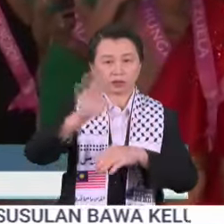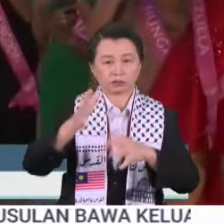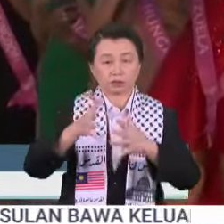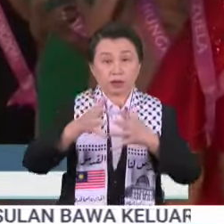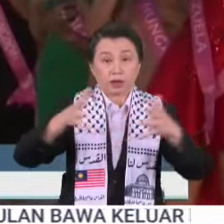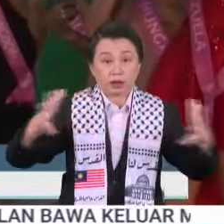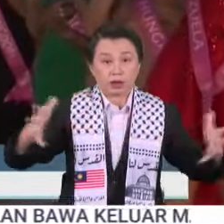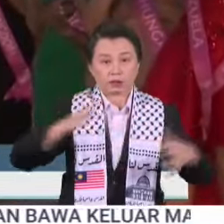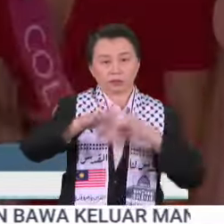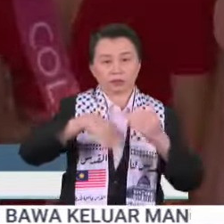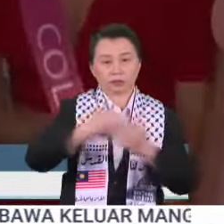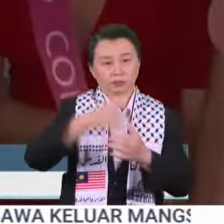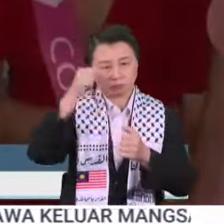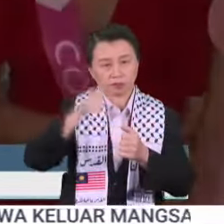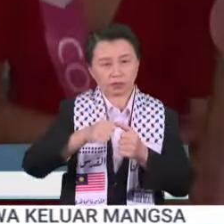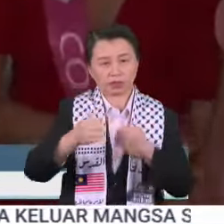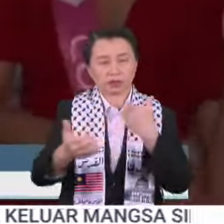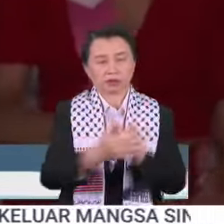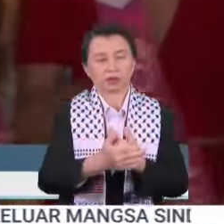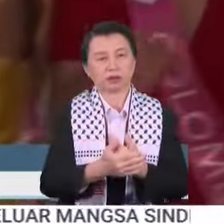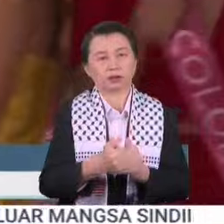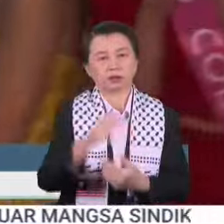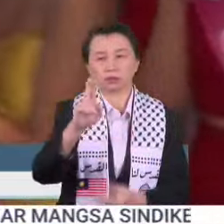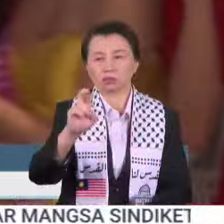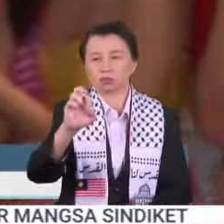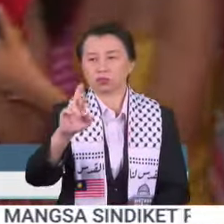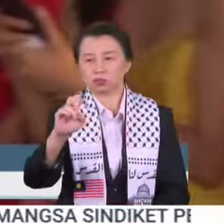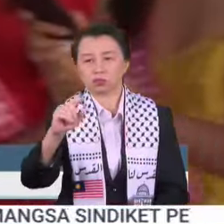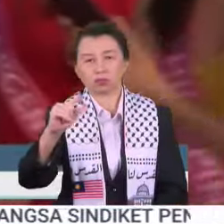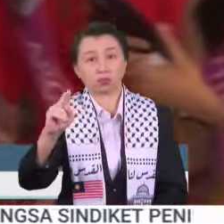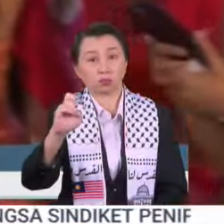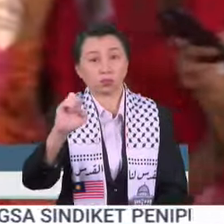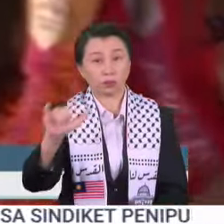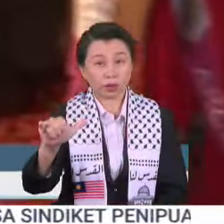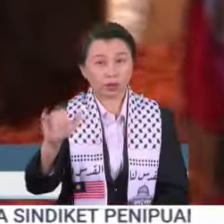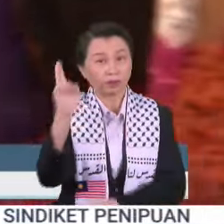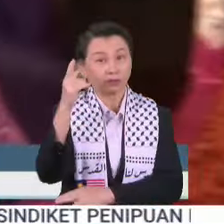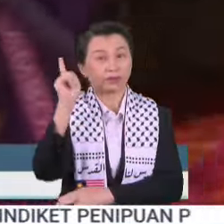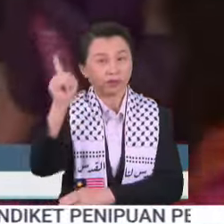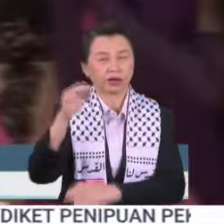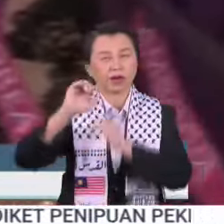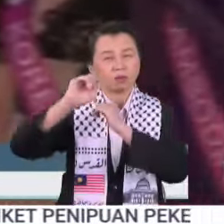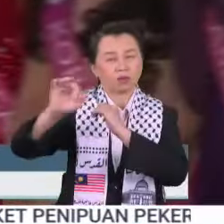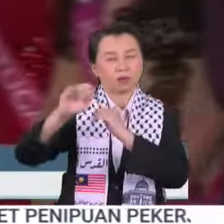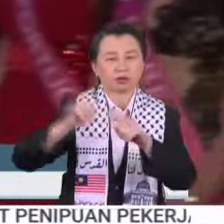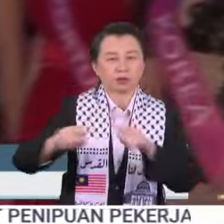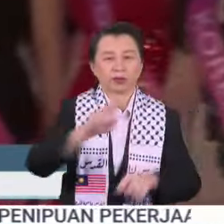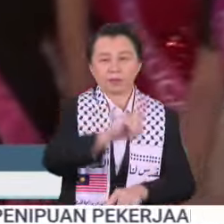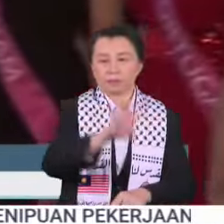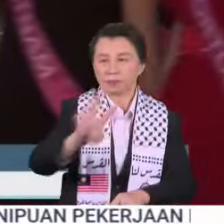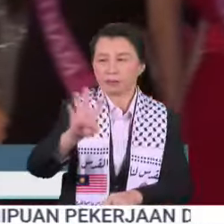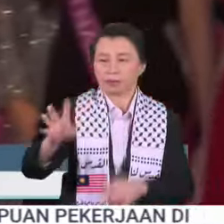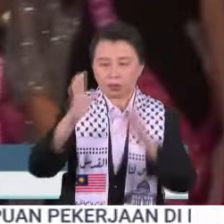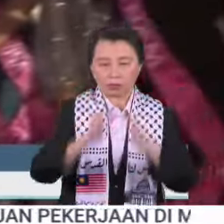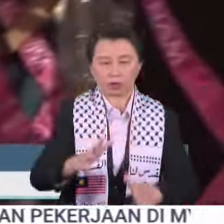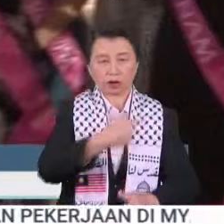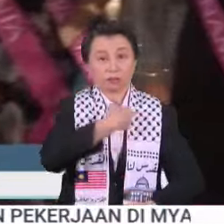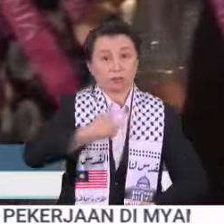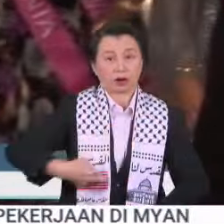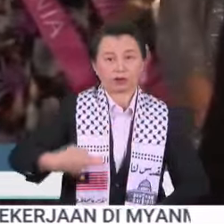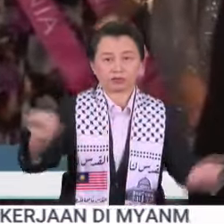meluas seluruh, saya ingat sampai Uruguay. Dan terfikir kita membuat pemasaran di sana, tapi 44 sudah berada di sini.